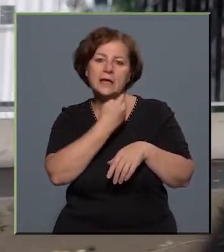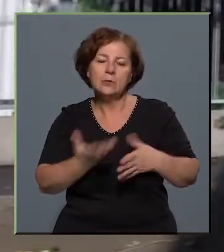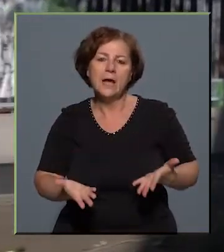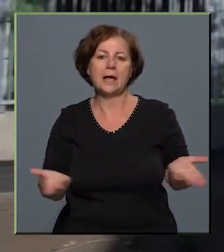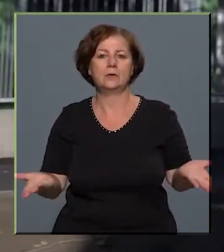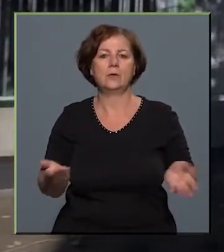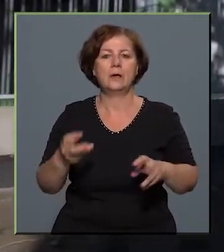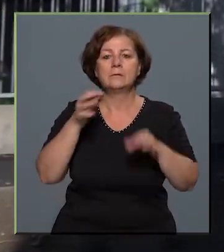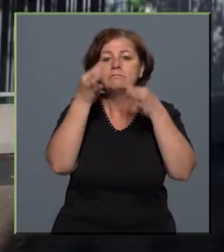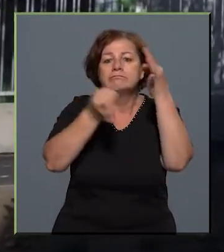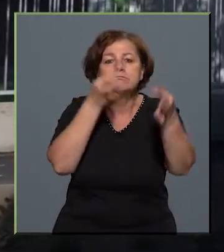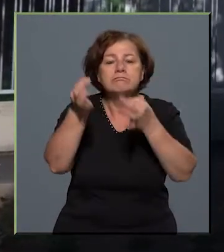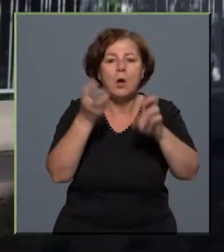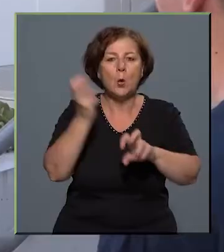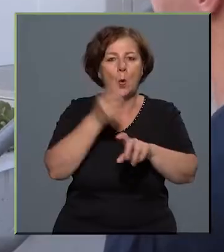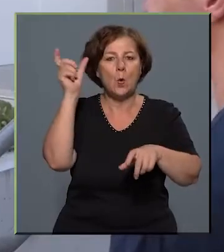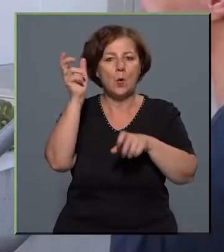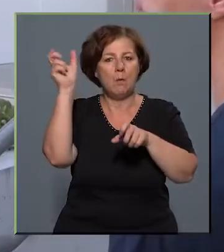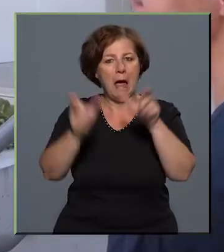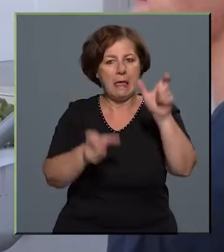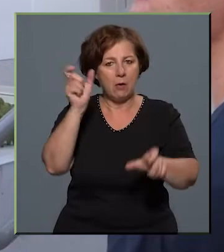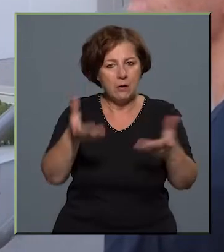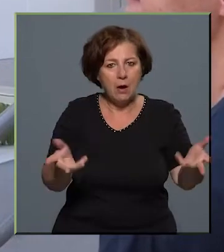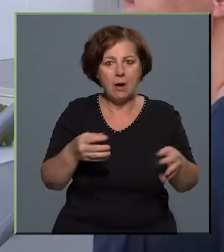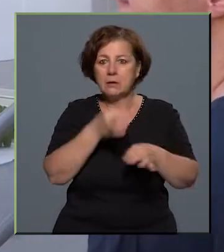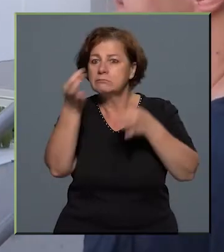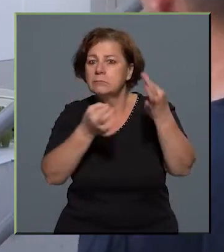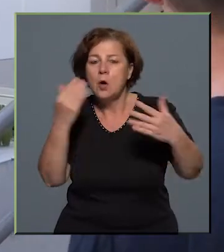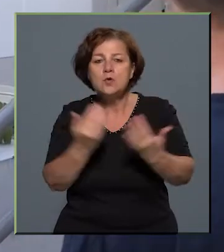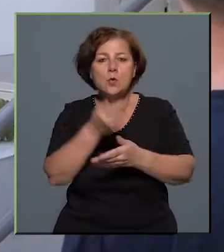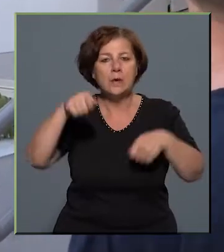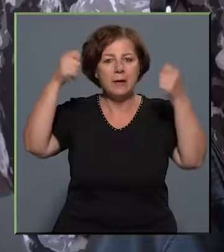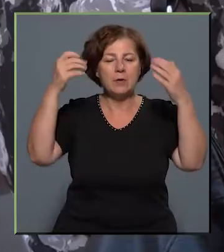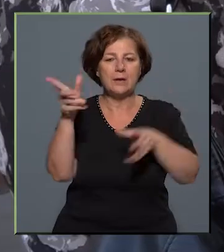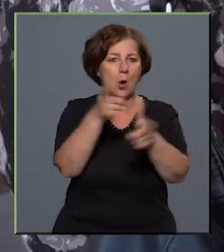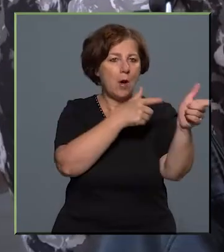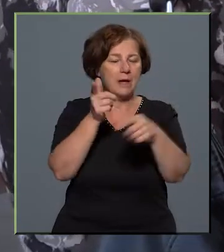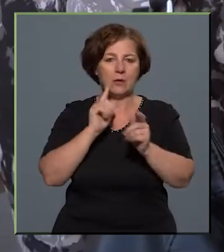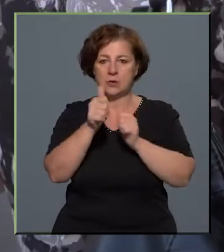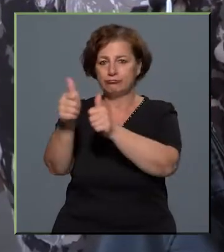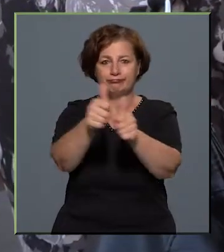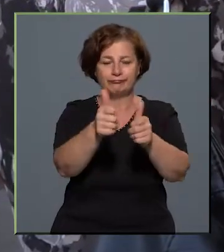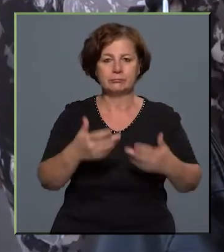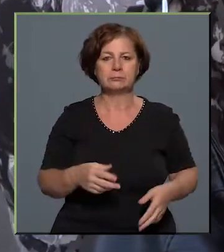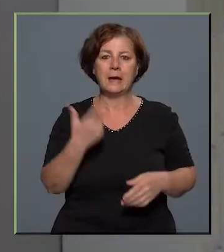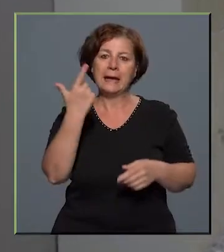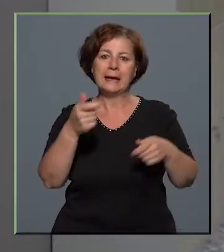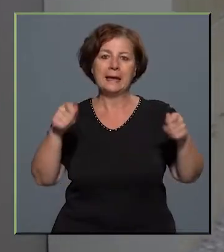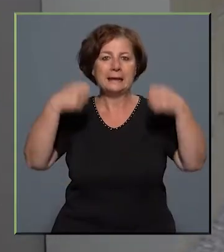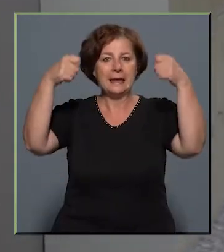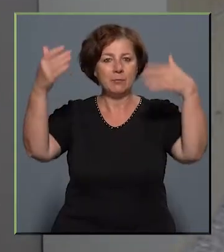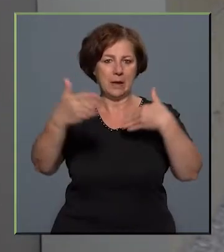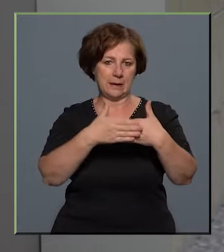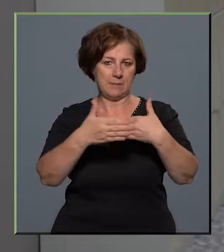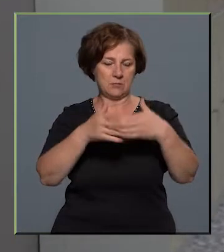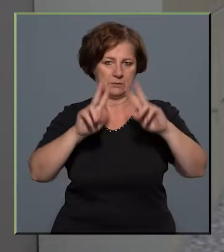kőbányaiak ismerkedhettek a megújult, illetve új épülettel. Kameránkkal ott jártunk mi is. Két épület van egymás